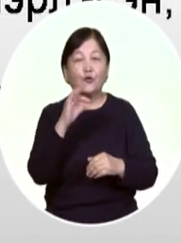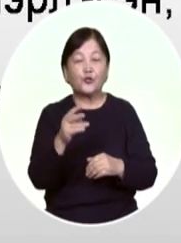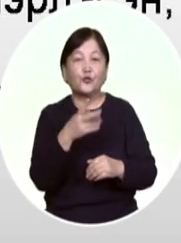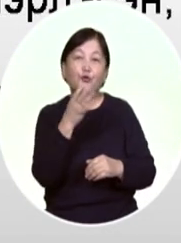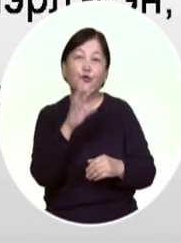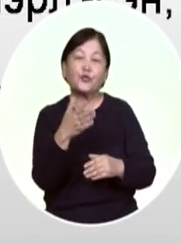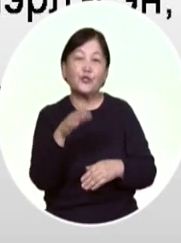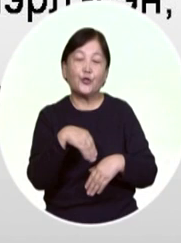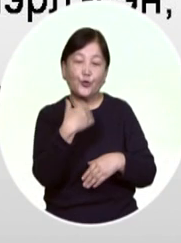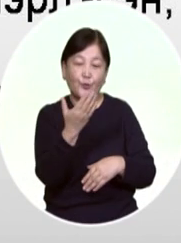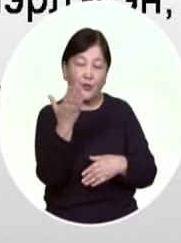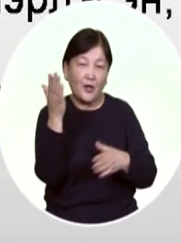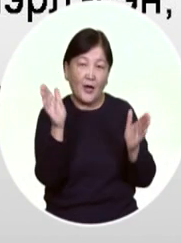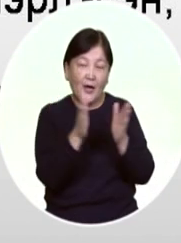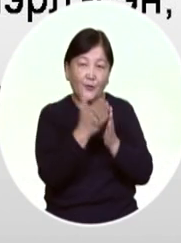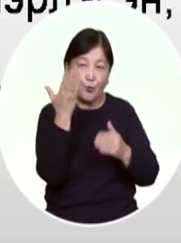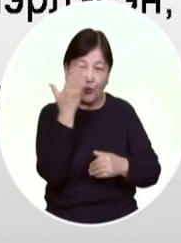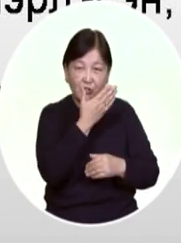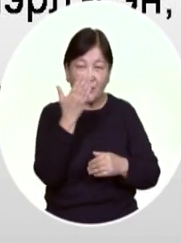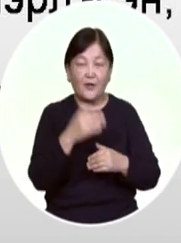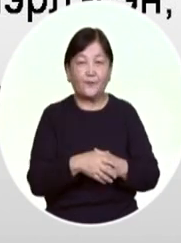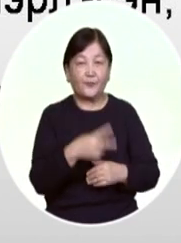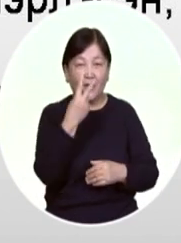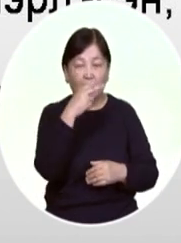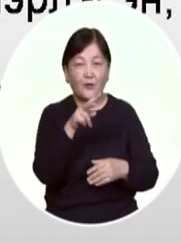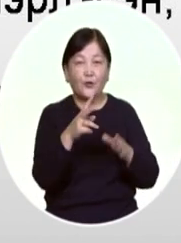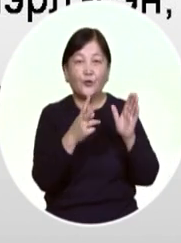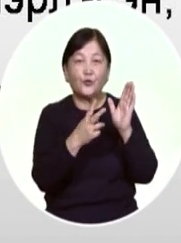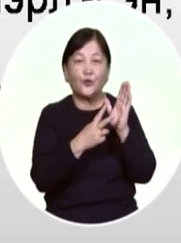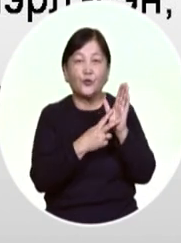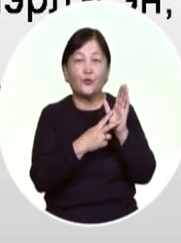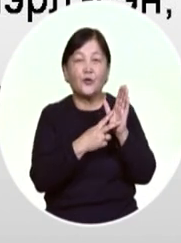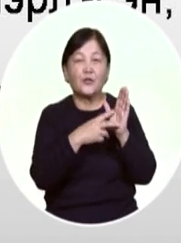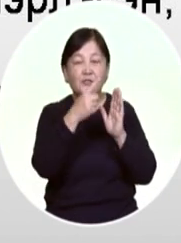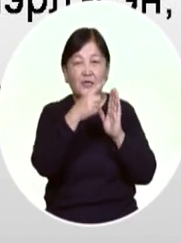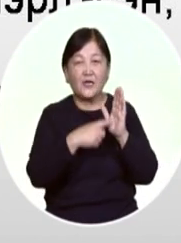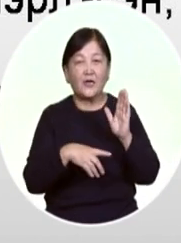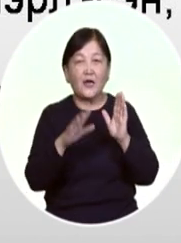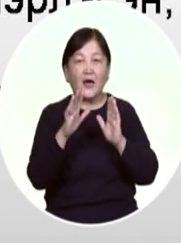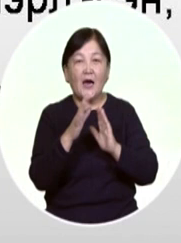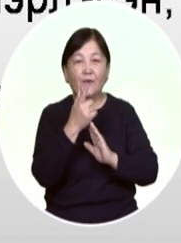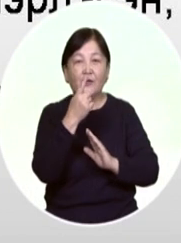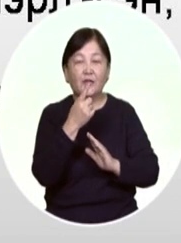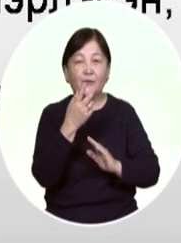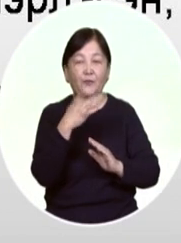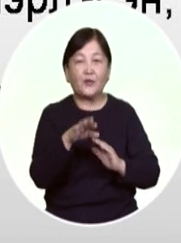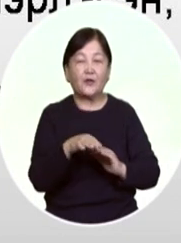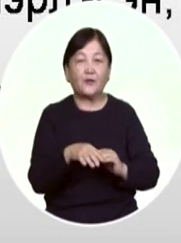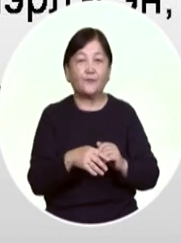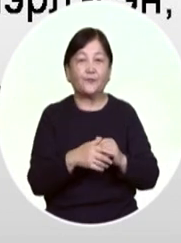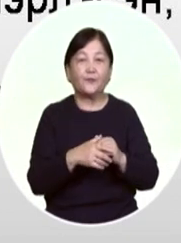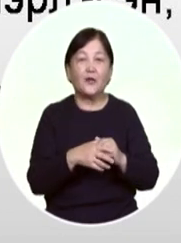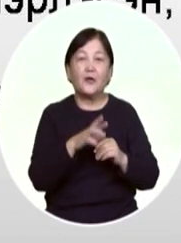өгцгөө. Хараарай. 7-р сар 11-нд бид энэ өдрийг бид нар